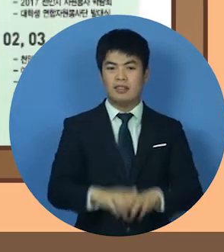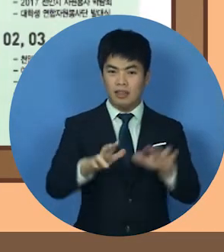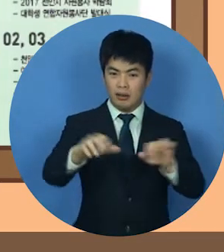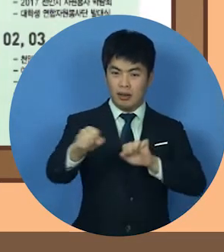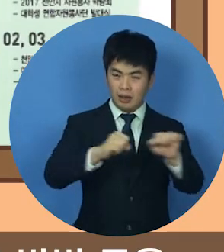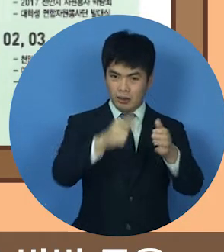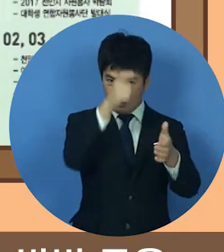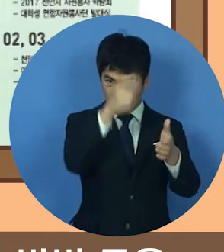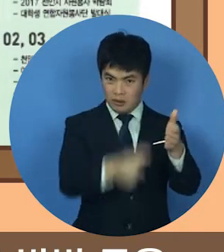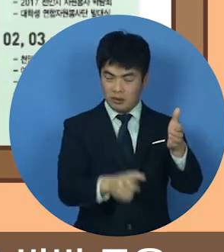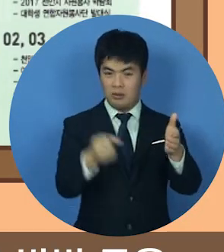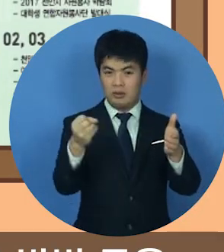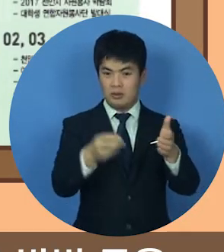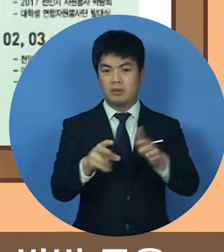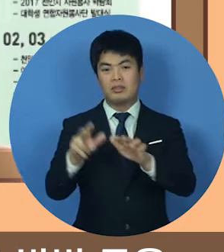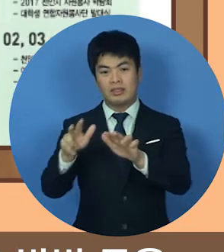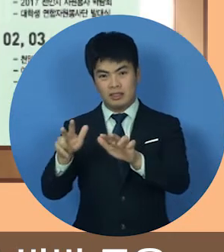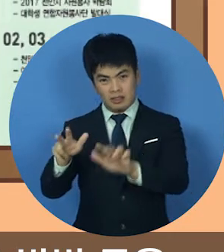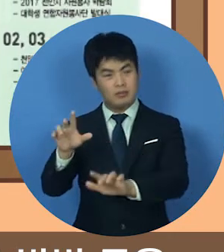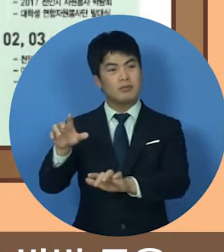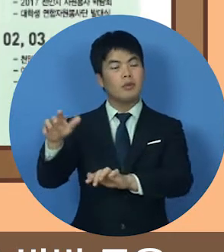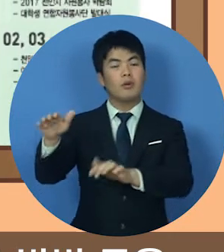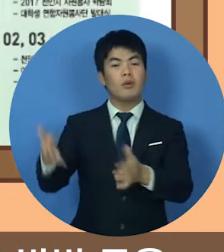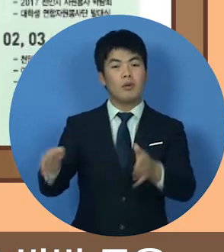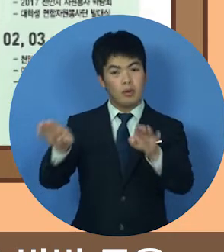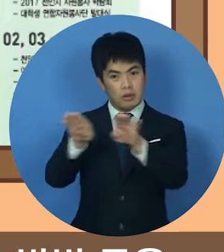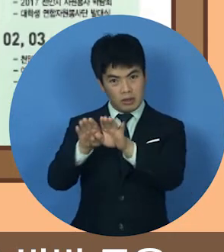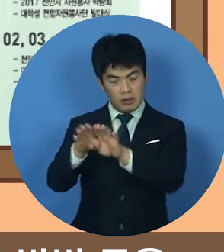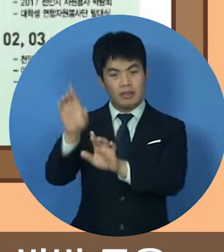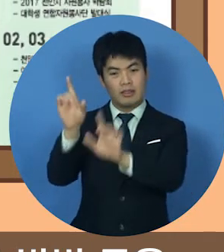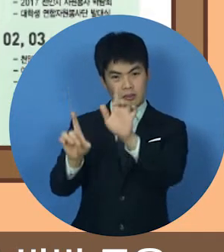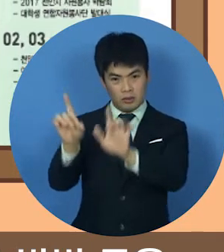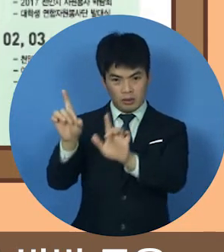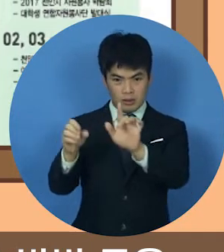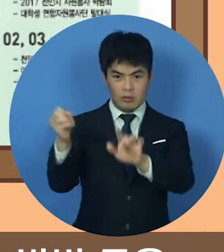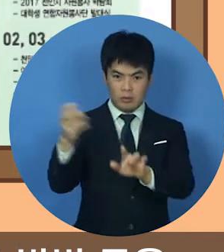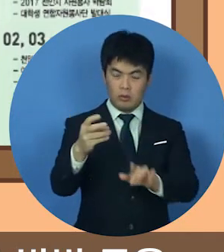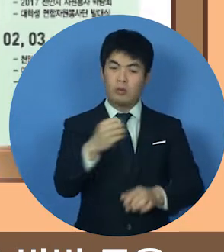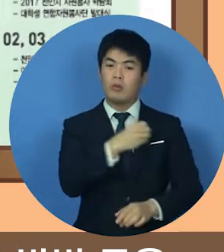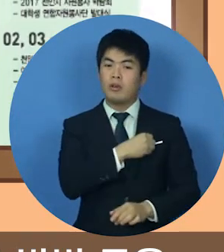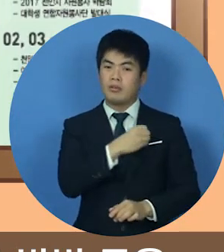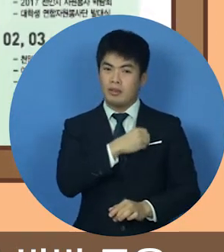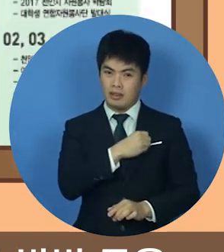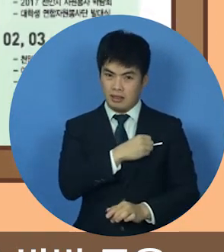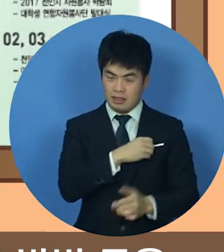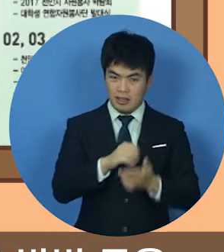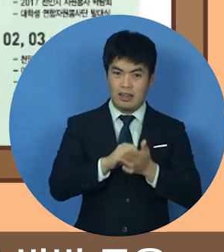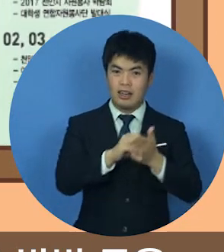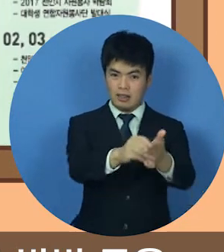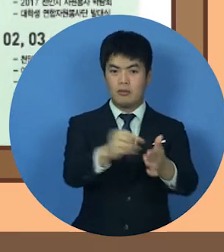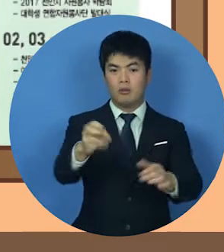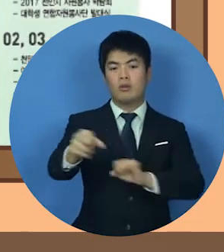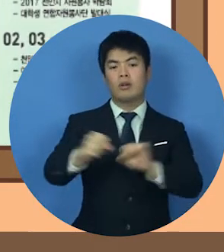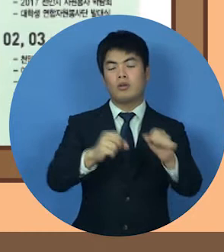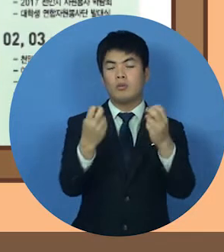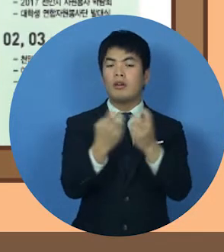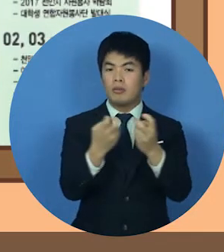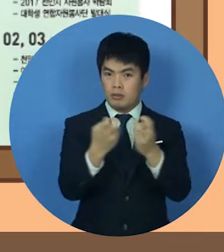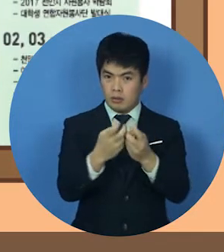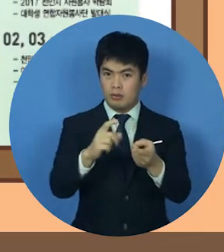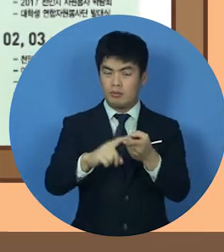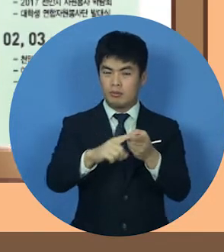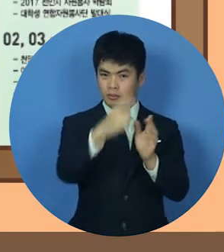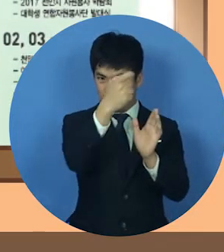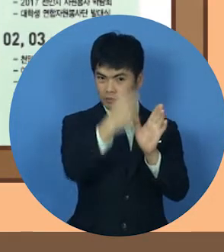활동 동향, 자원봉사 단체들의 현장 스케치, 1365 자원봉사 포털 회원 가입과 활동 방법 등을 자세히